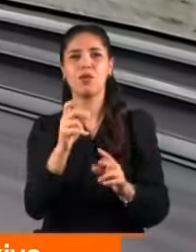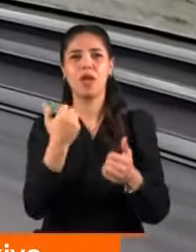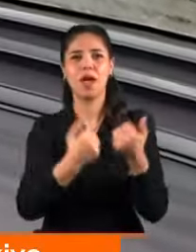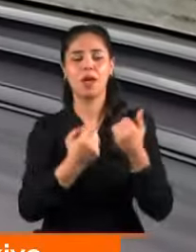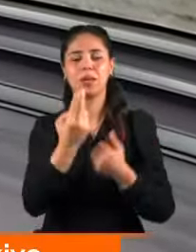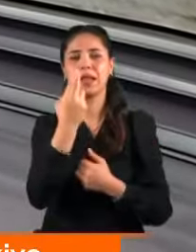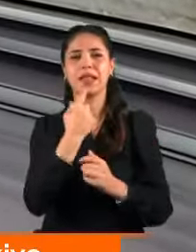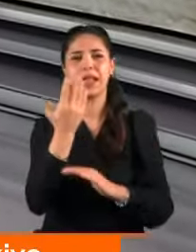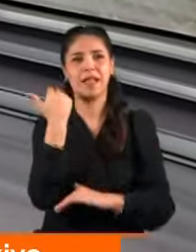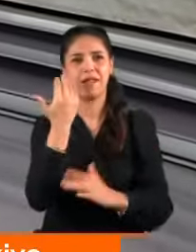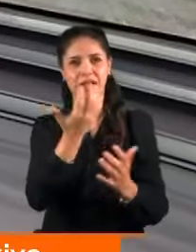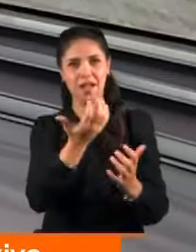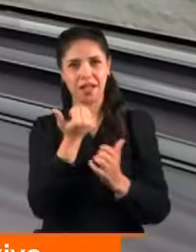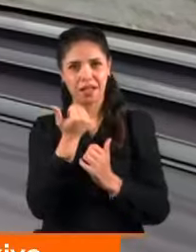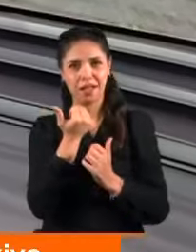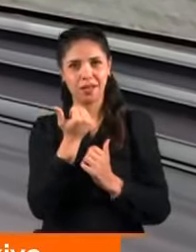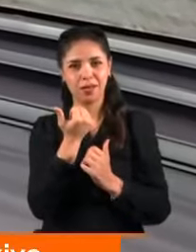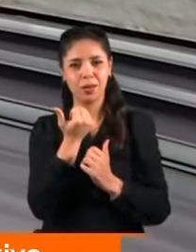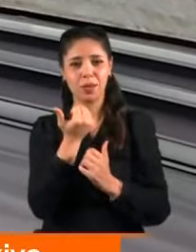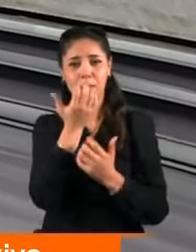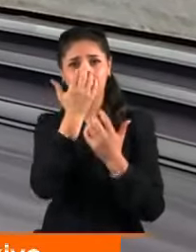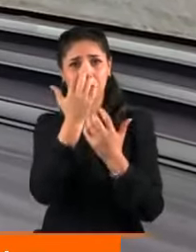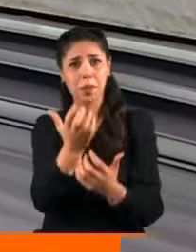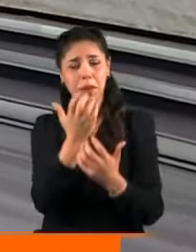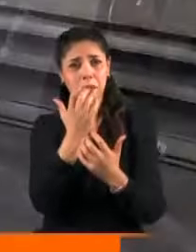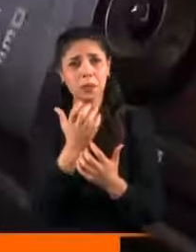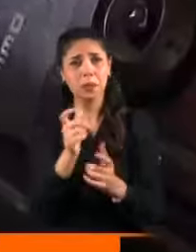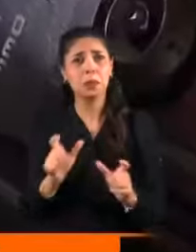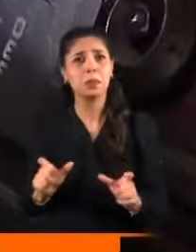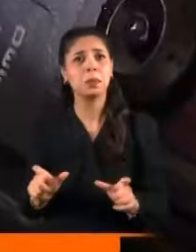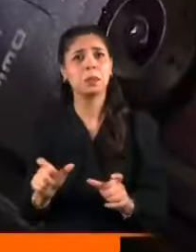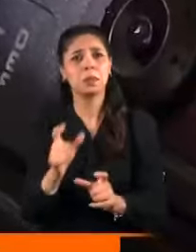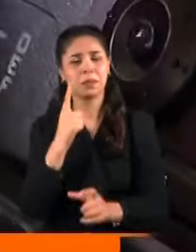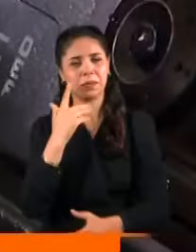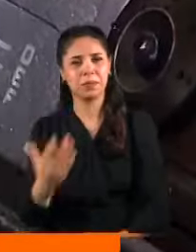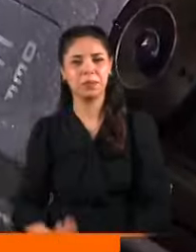kavuştu. O gün bugündür de gözünden bile sakınıyor.